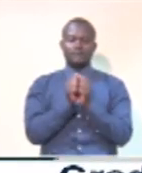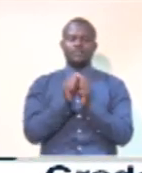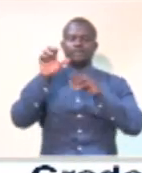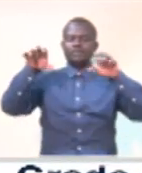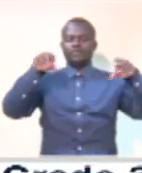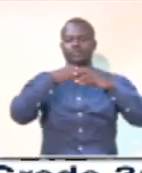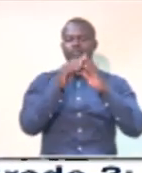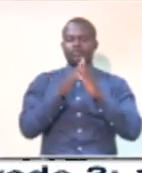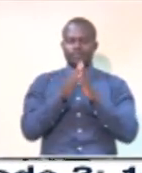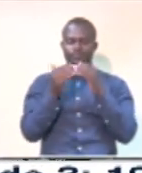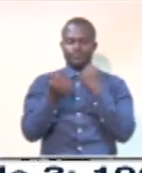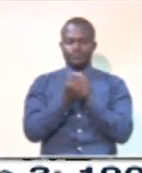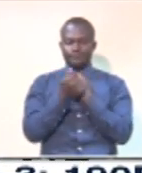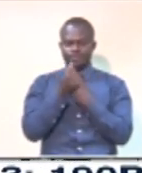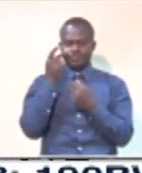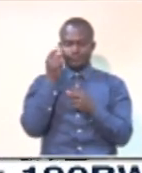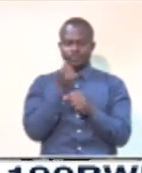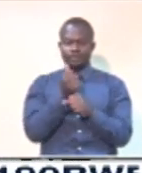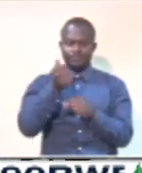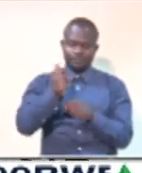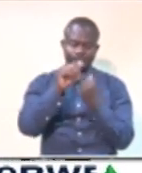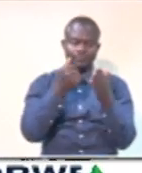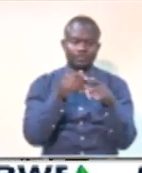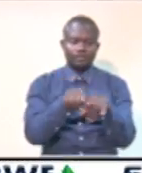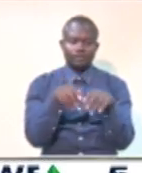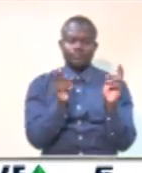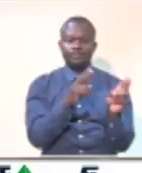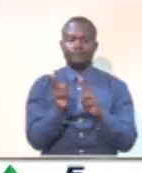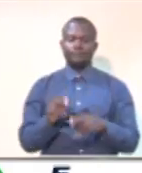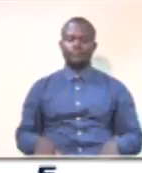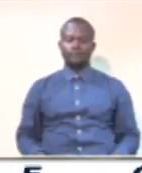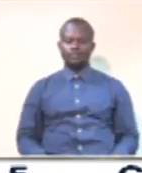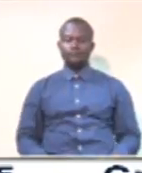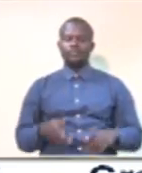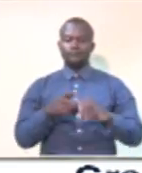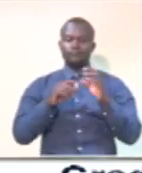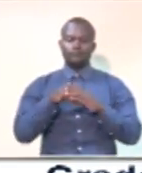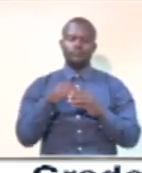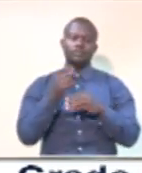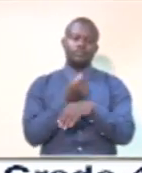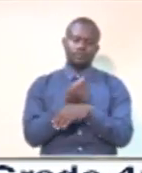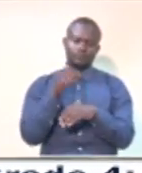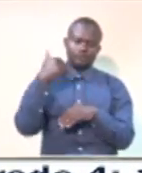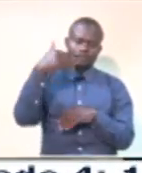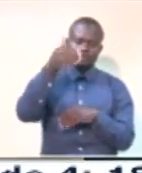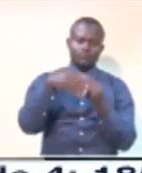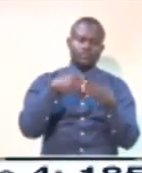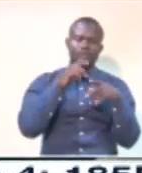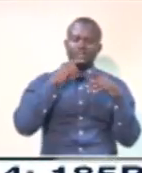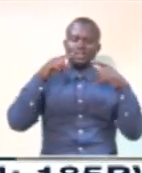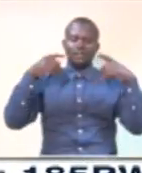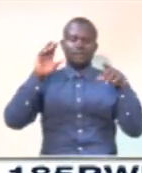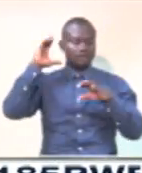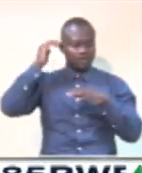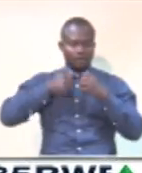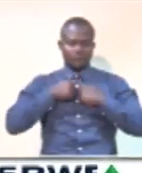no hino mu mujyi wa Gisenyi twasanze barimo gukora akazi kabo uko bisanzwe. Ariko uko iminota yagiye yicuma, itangazamakuru, Radio